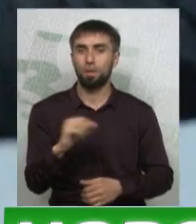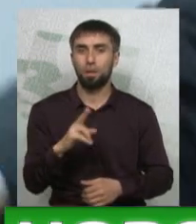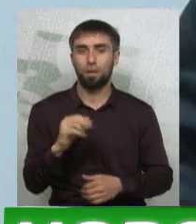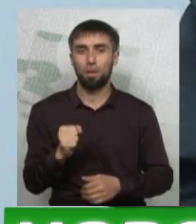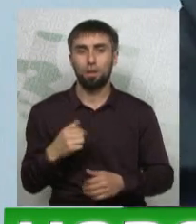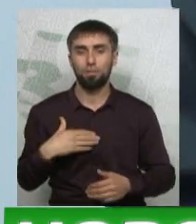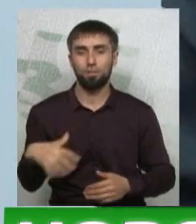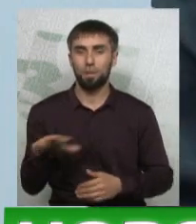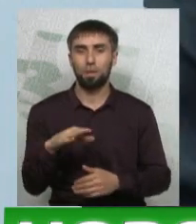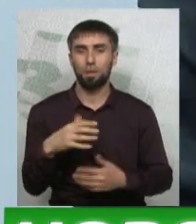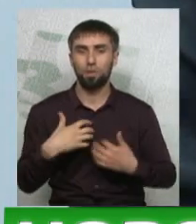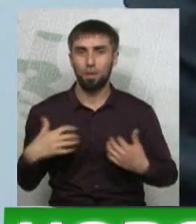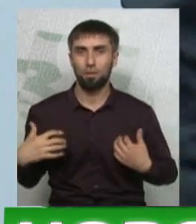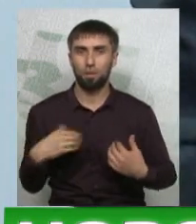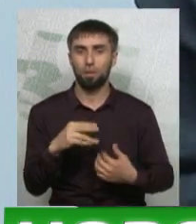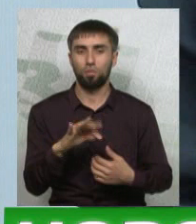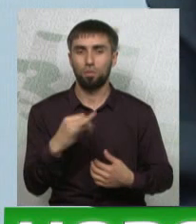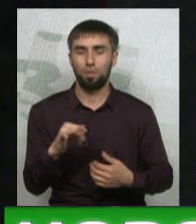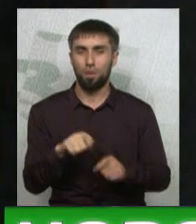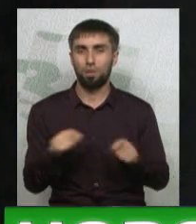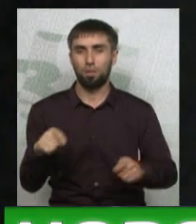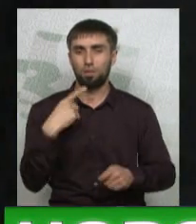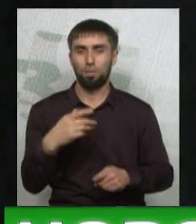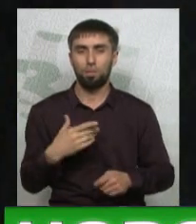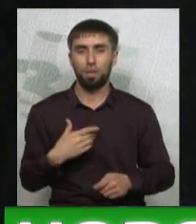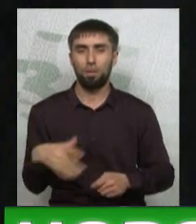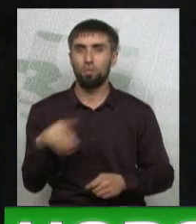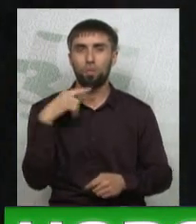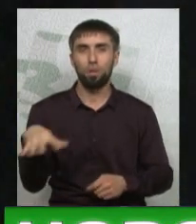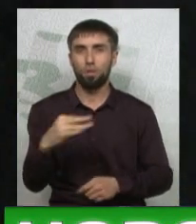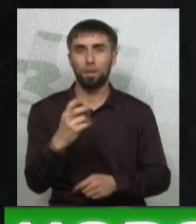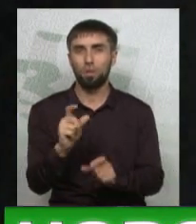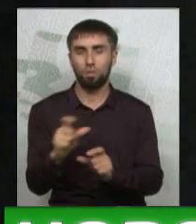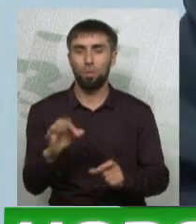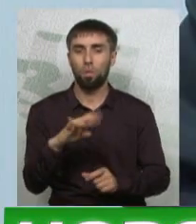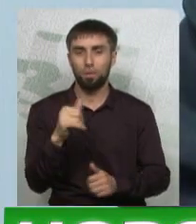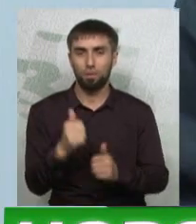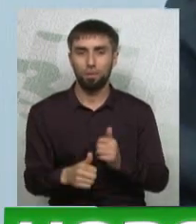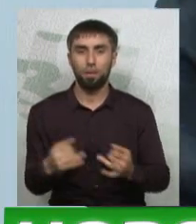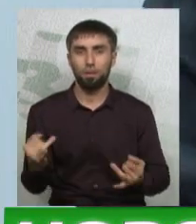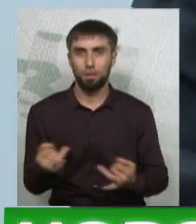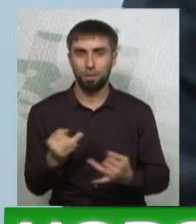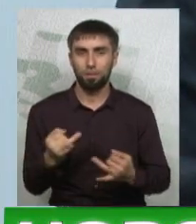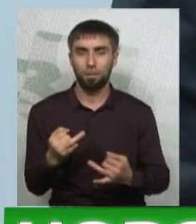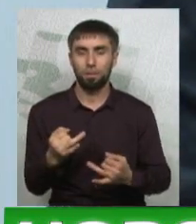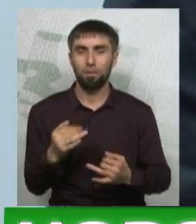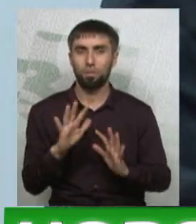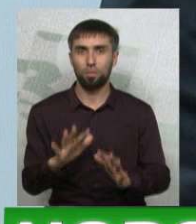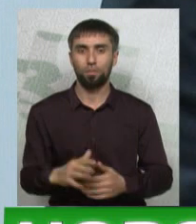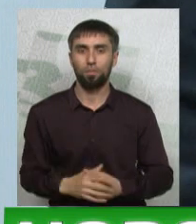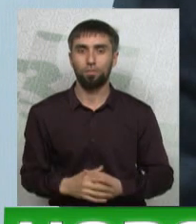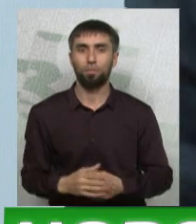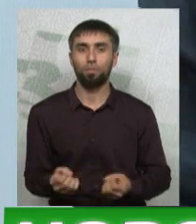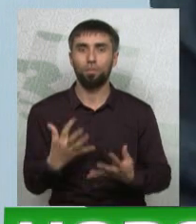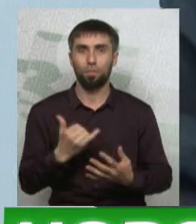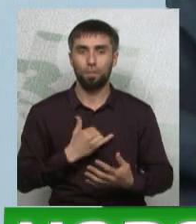там леса где-то, джунгли. То есть в открытую говорят, мы не люди. Они всегда интересовались только,